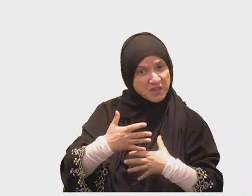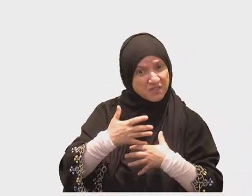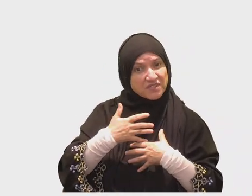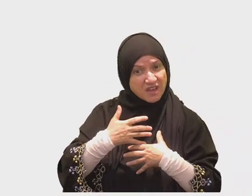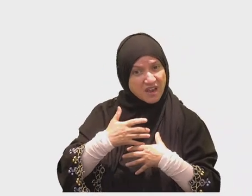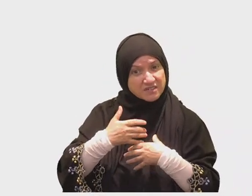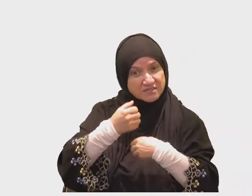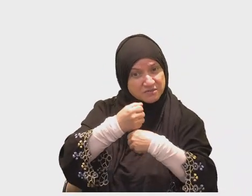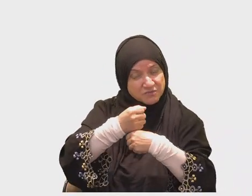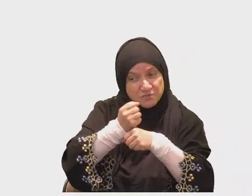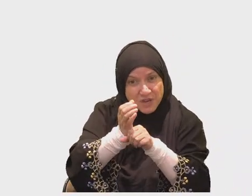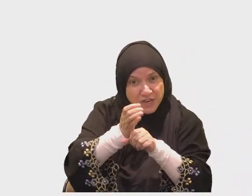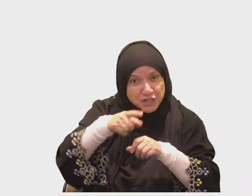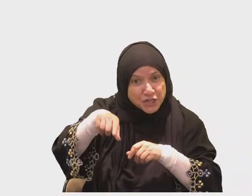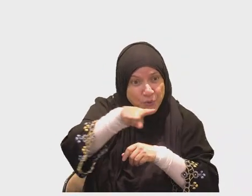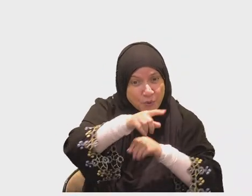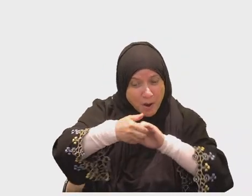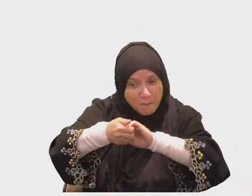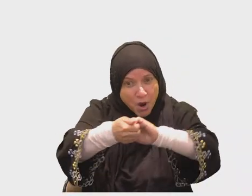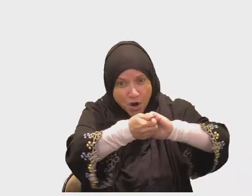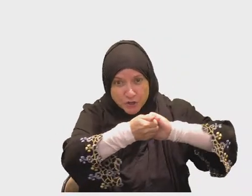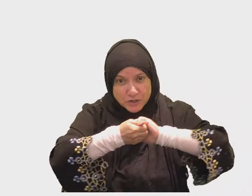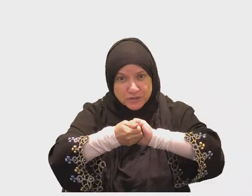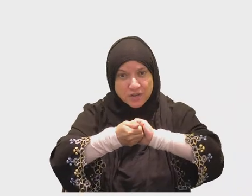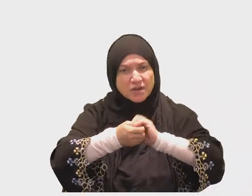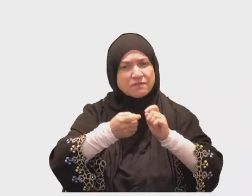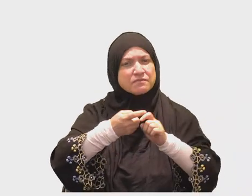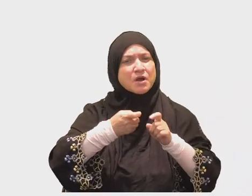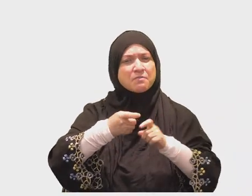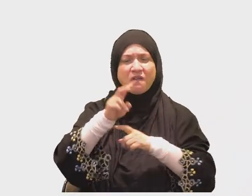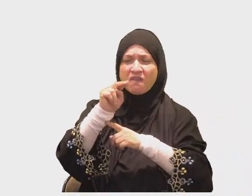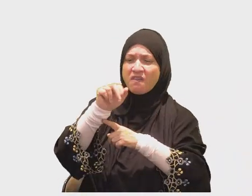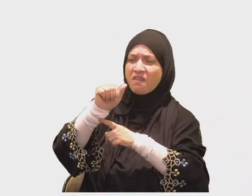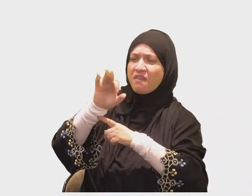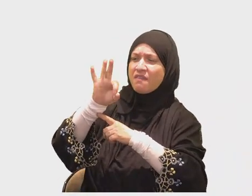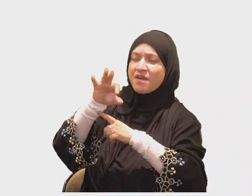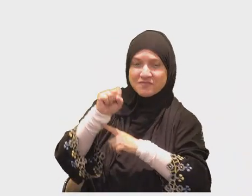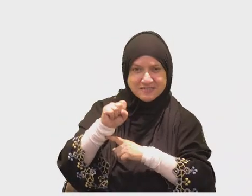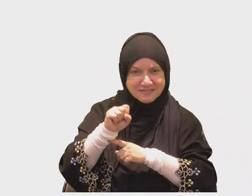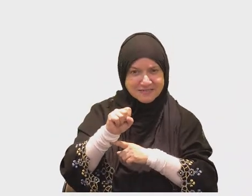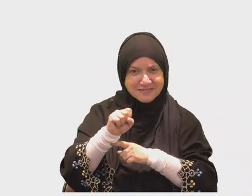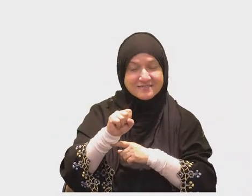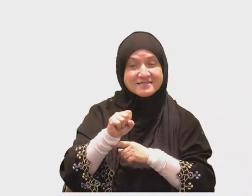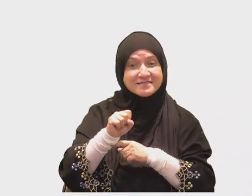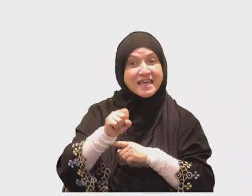وخير الهدي هدي محمد صلى الله عليه وسلم